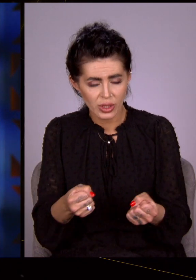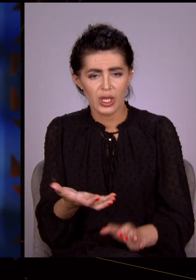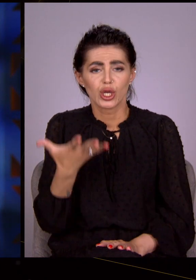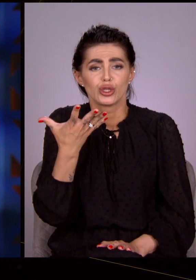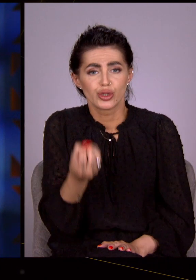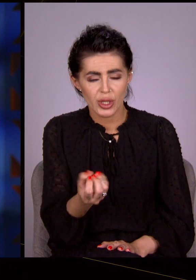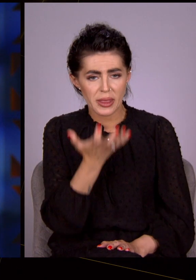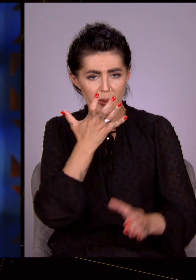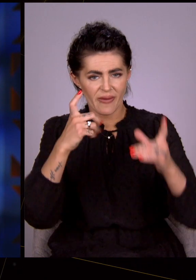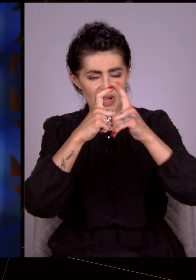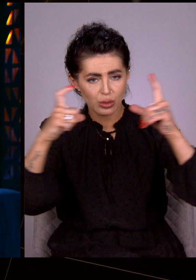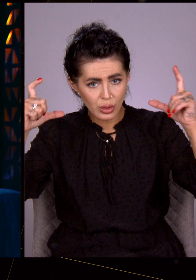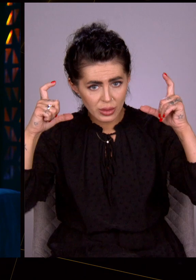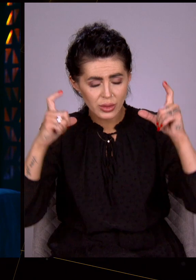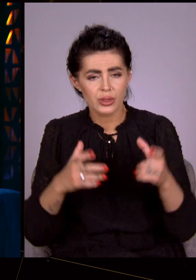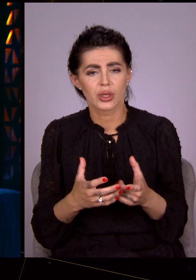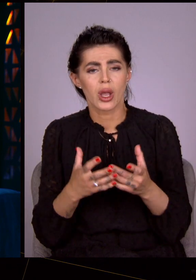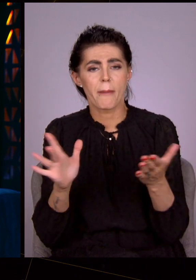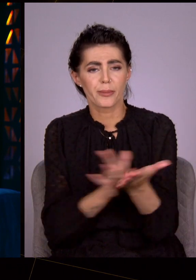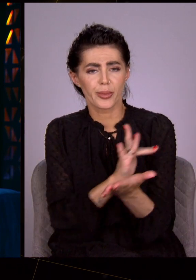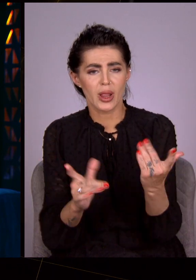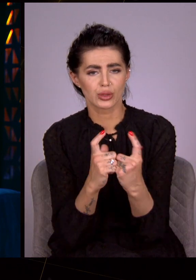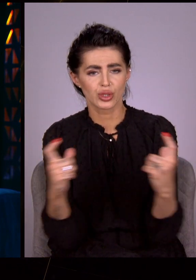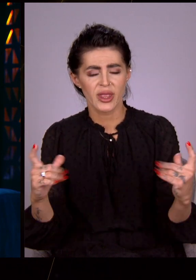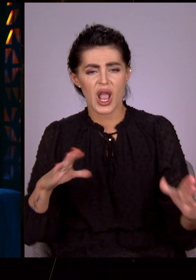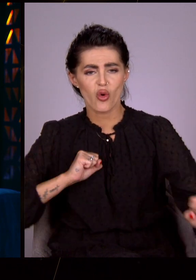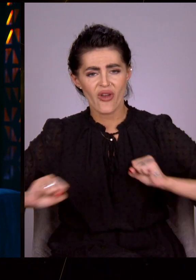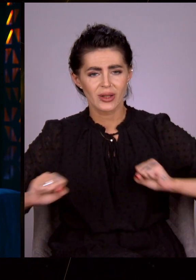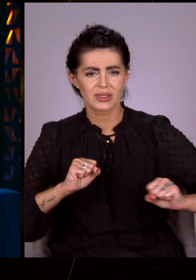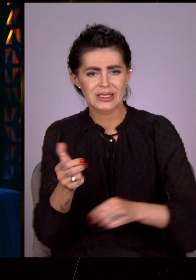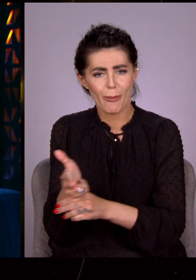тепловізори. І ще щось. Планшети для керування зброєю.